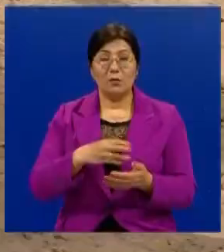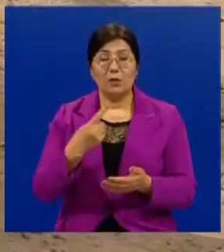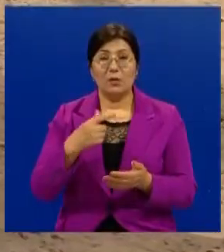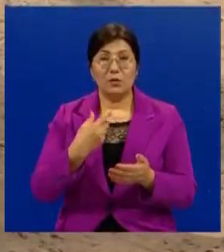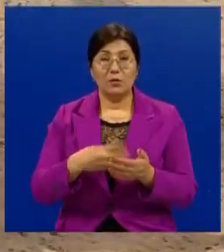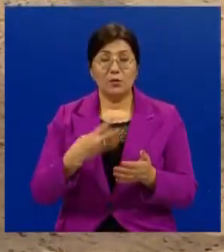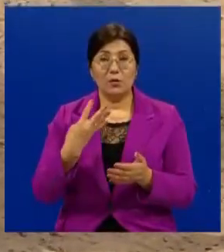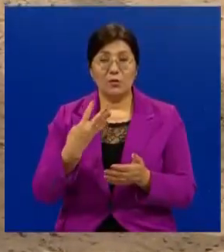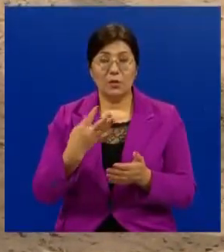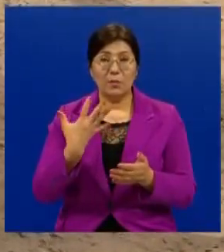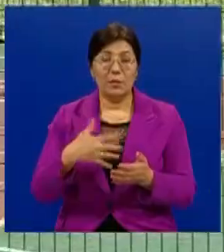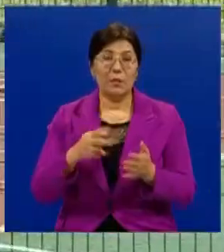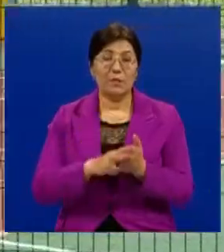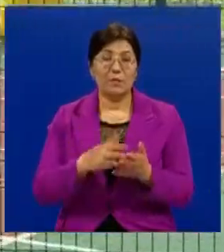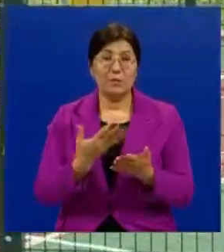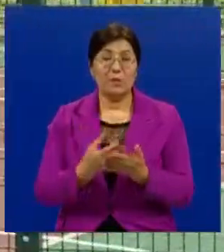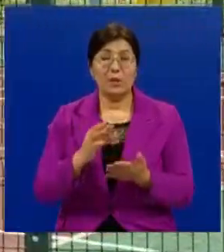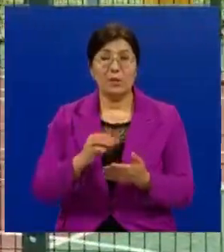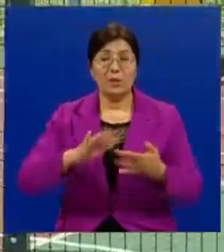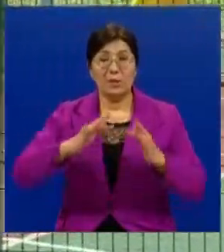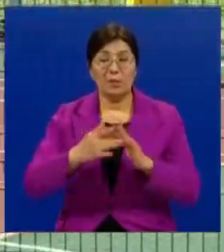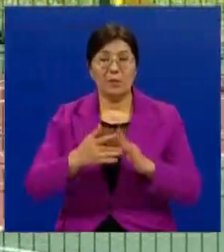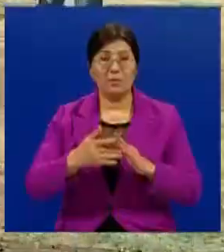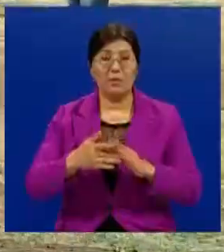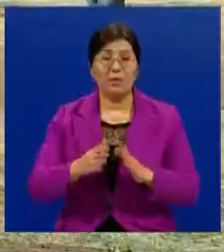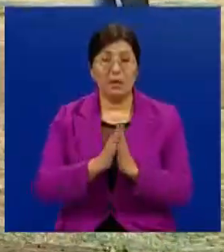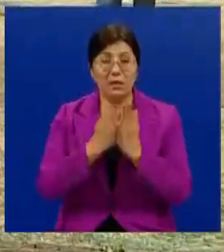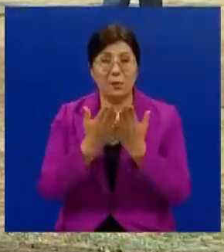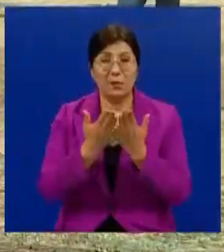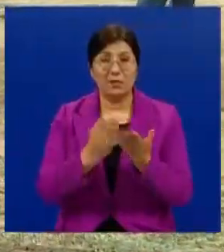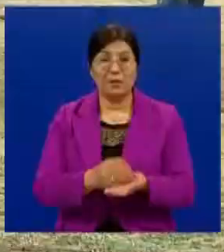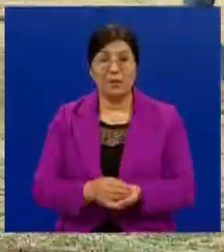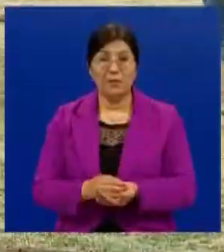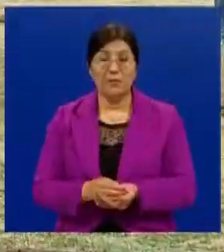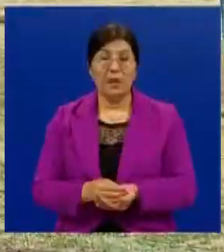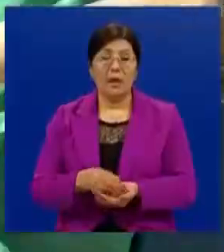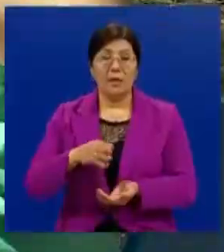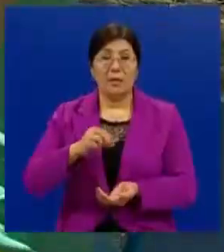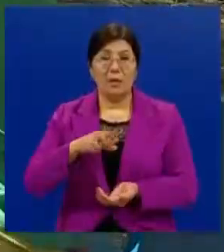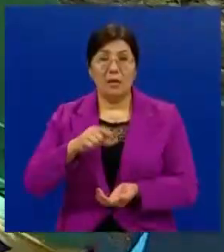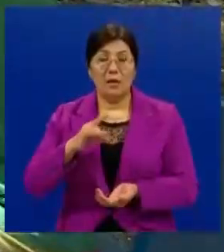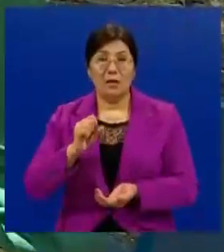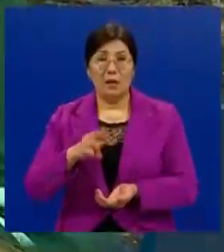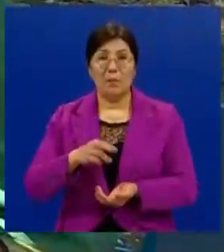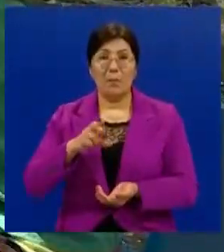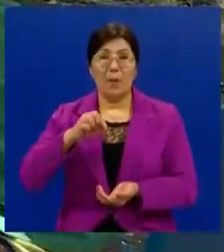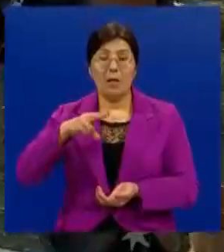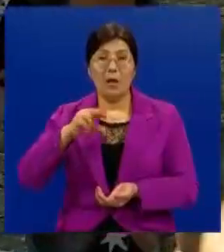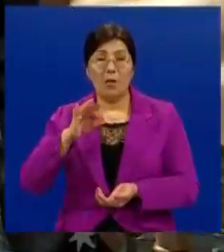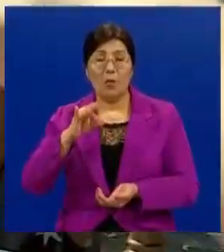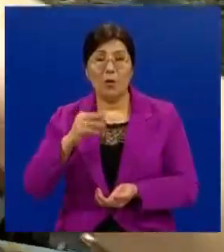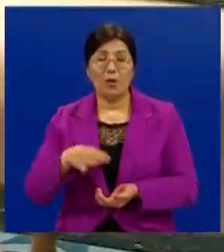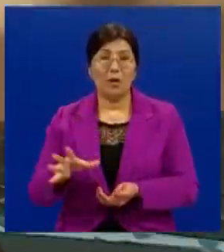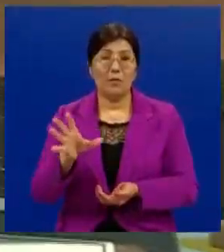44 58. Либо через социальные сети на страницах департамента, через чат в Телеграм «Балахургау». Ни один звонок и сообщение